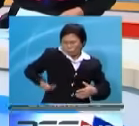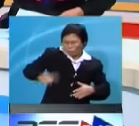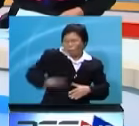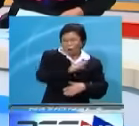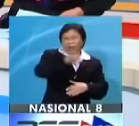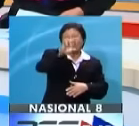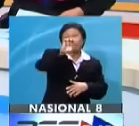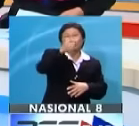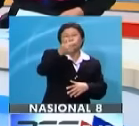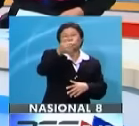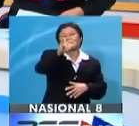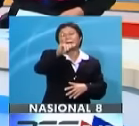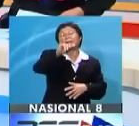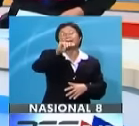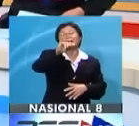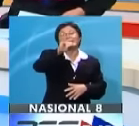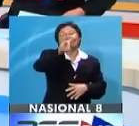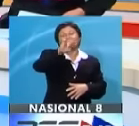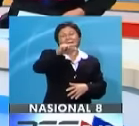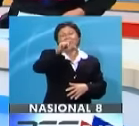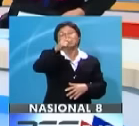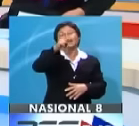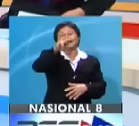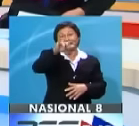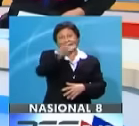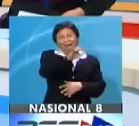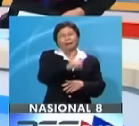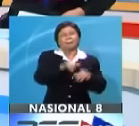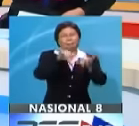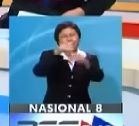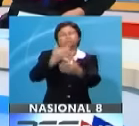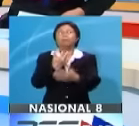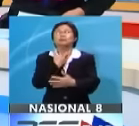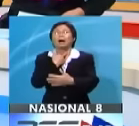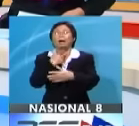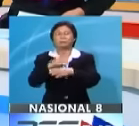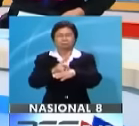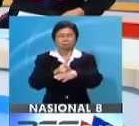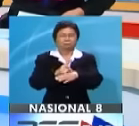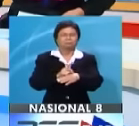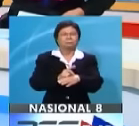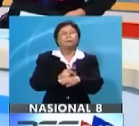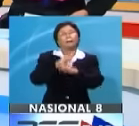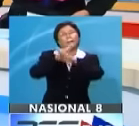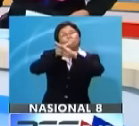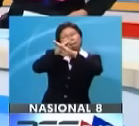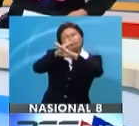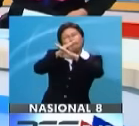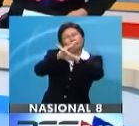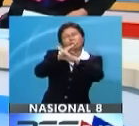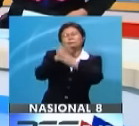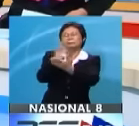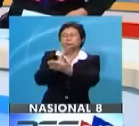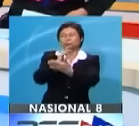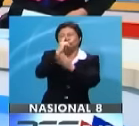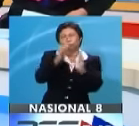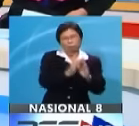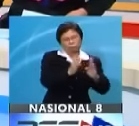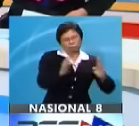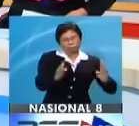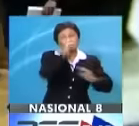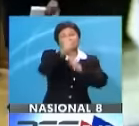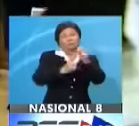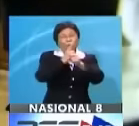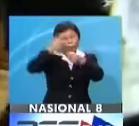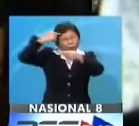masih terkandas di sekitar perairan negara. Ini termasuk menyediakan pusat perlindungan sementara kepada mereka untuk tempoh setahun.